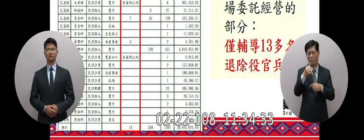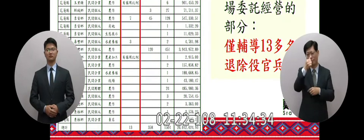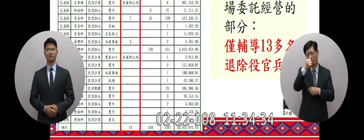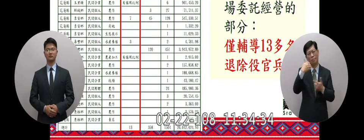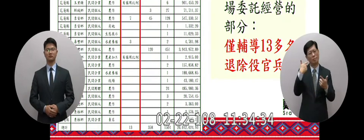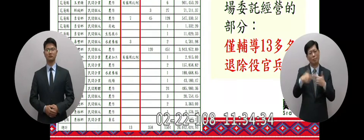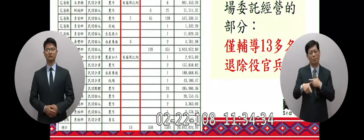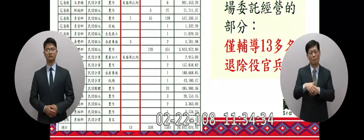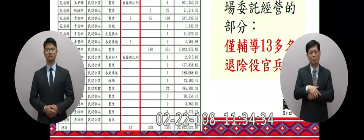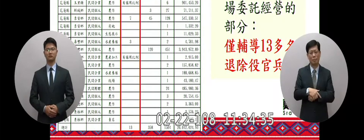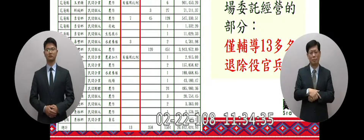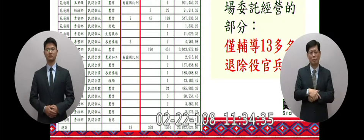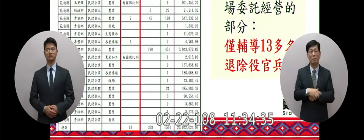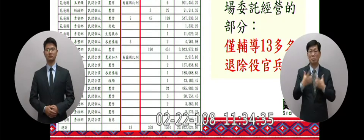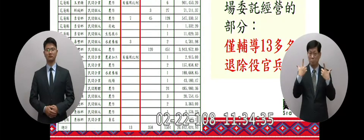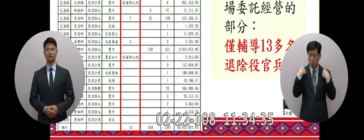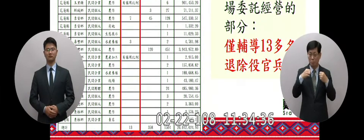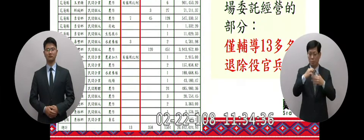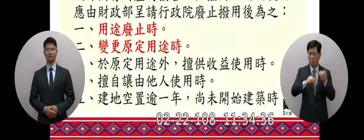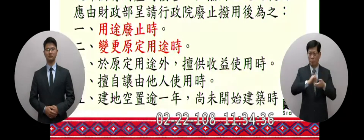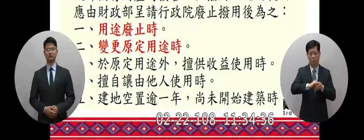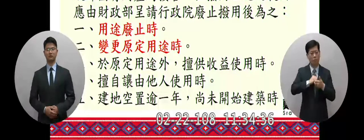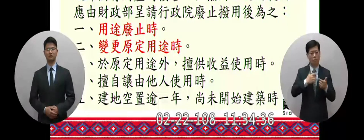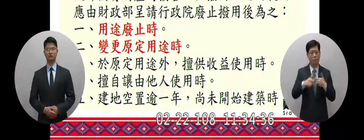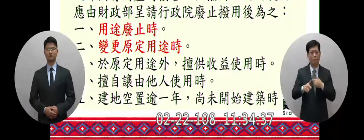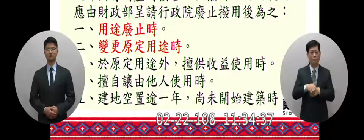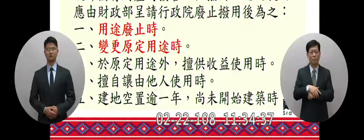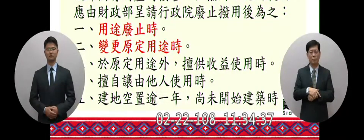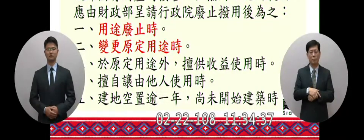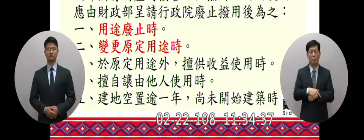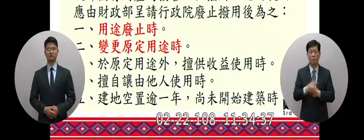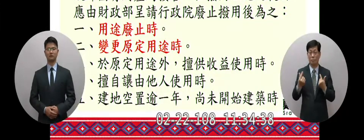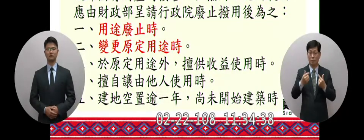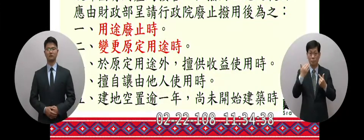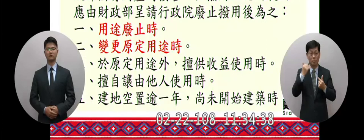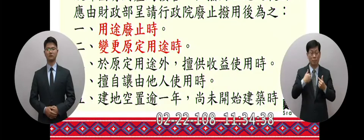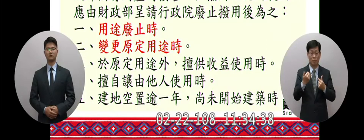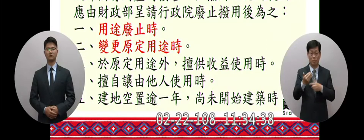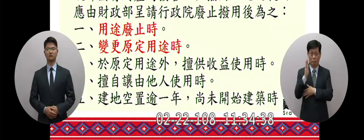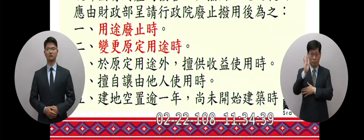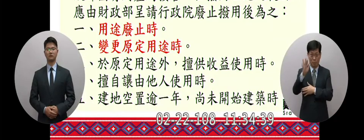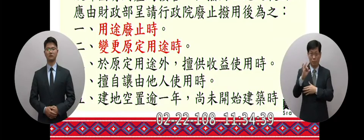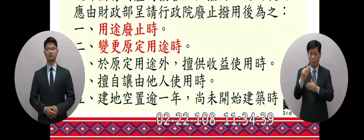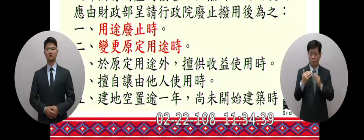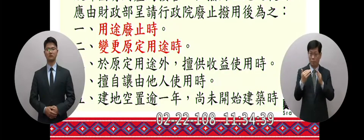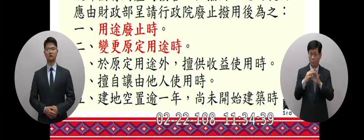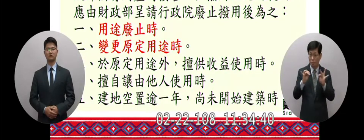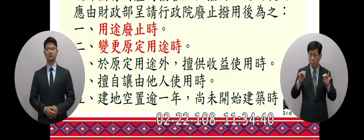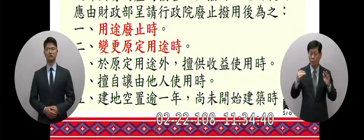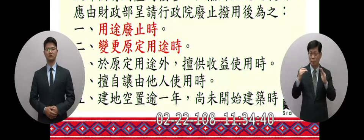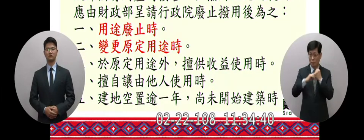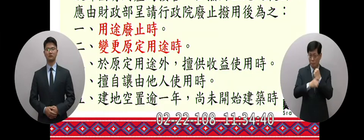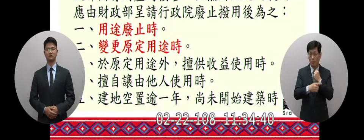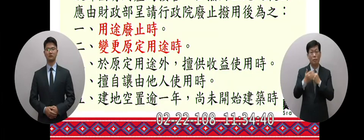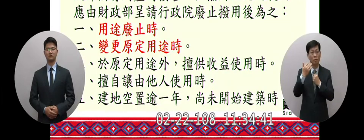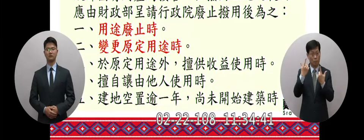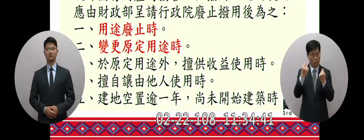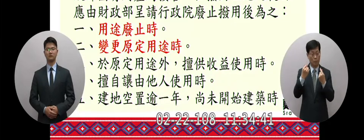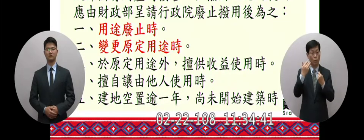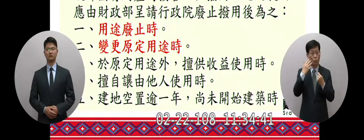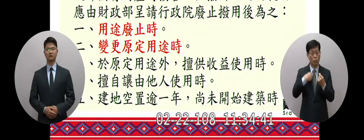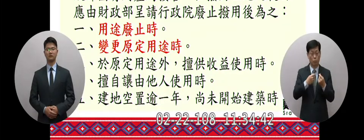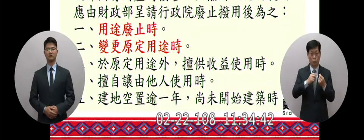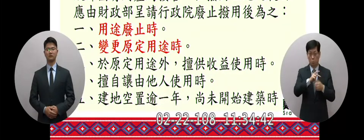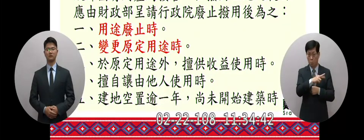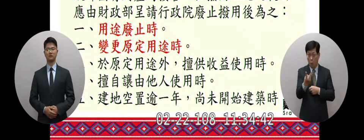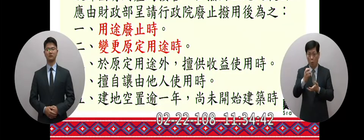合啊这个相关的这些规定，啊，像国有财产法也特别规定，如果你拨用的目的，啊，